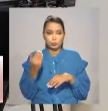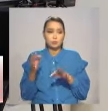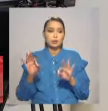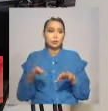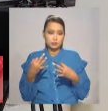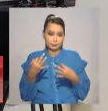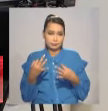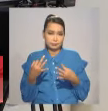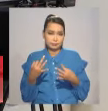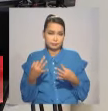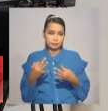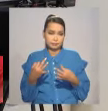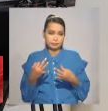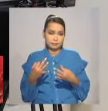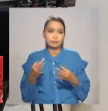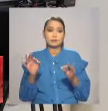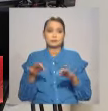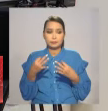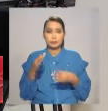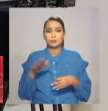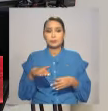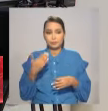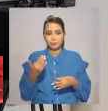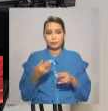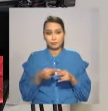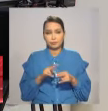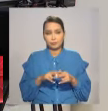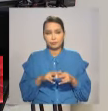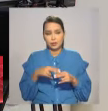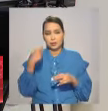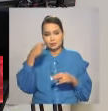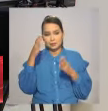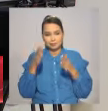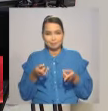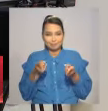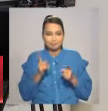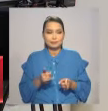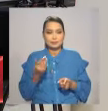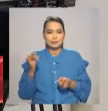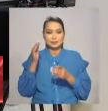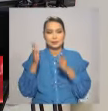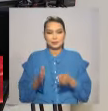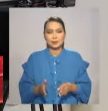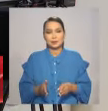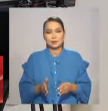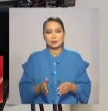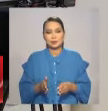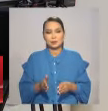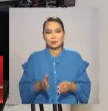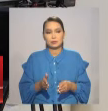попросили разрешения. Ну и вообще, пора уже снимать героические проекты в нашей стране. Чтобы